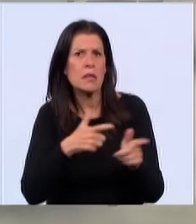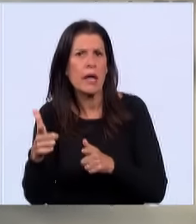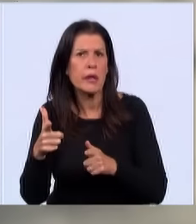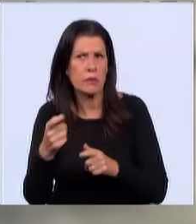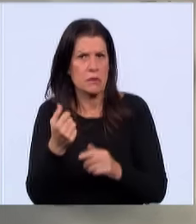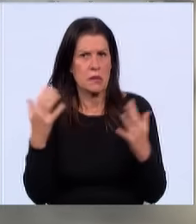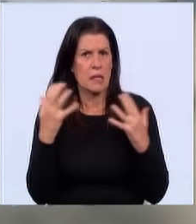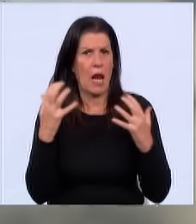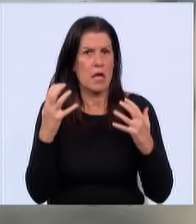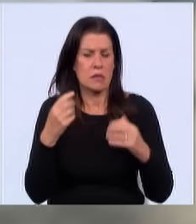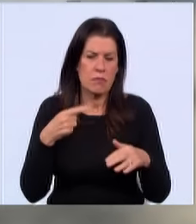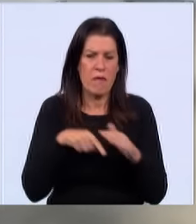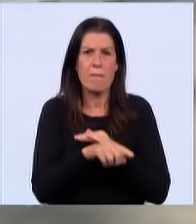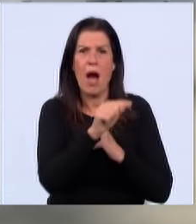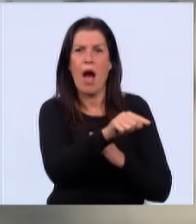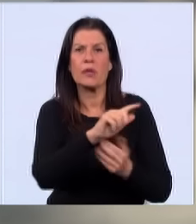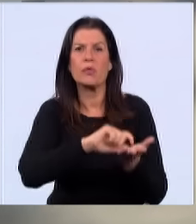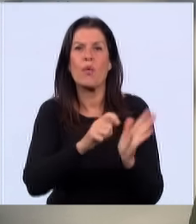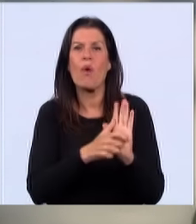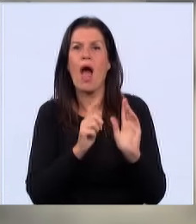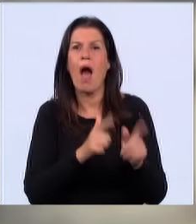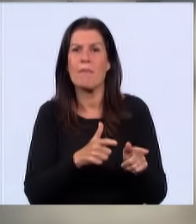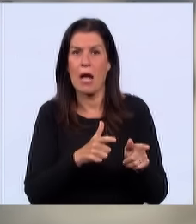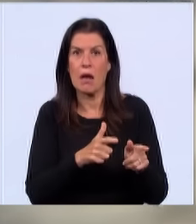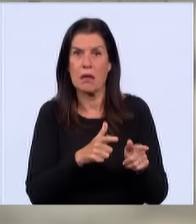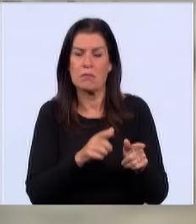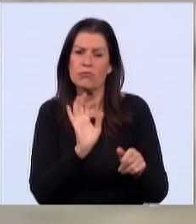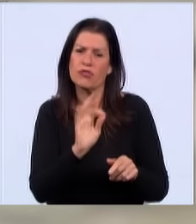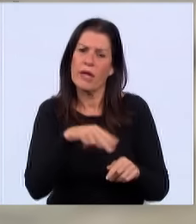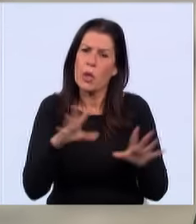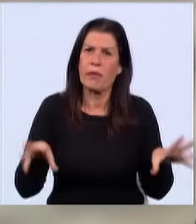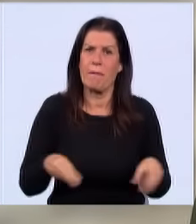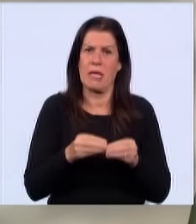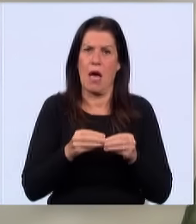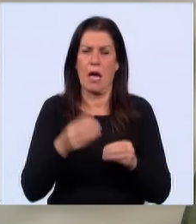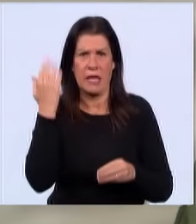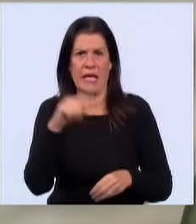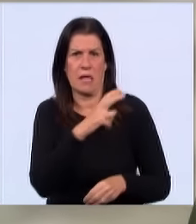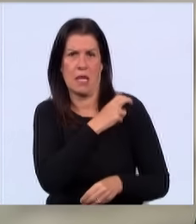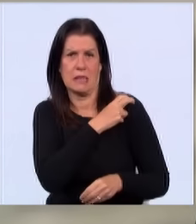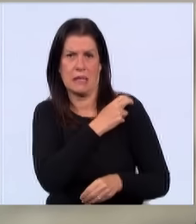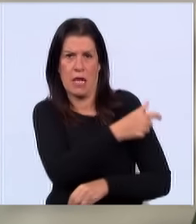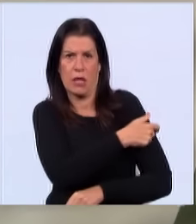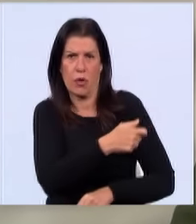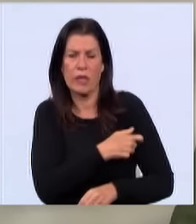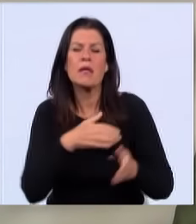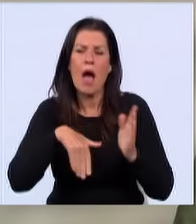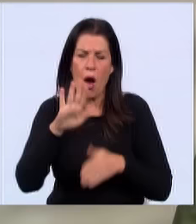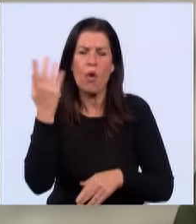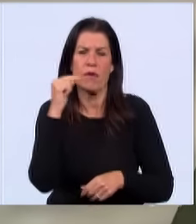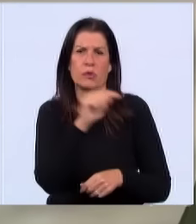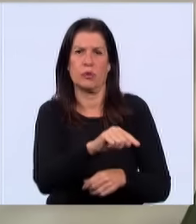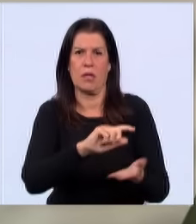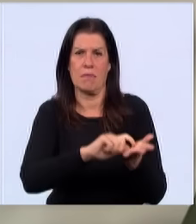לחמה, להיות כולם ביחד. הייתה שם את הקצינה התורנית באותו יום, וכאילו הרוב היו בחמה לסמבציות, וגם החמל מאוד